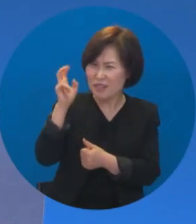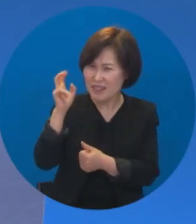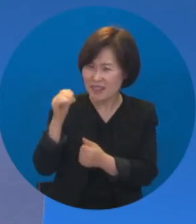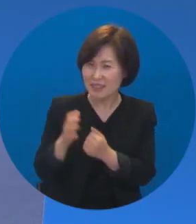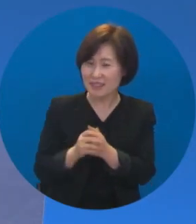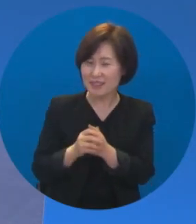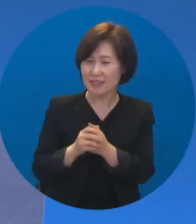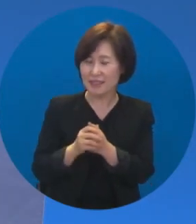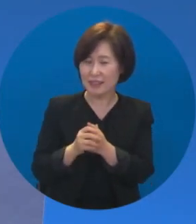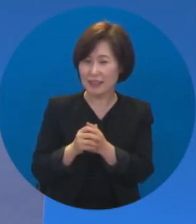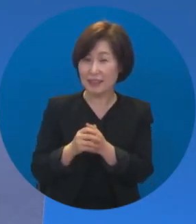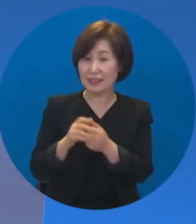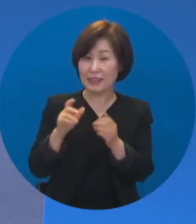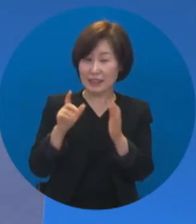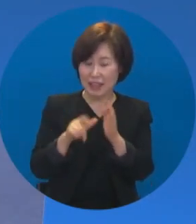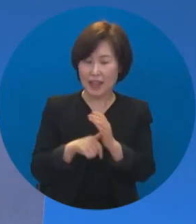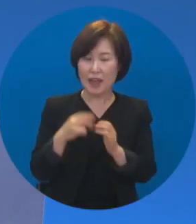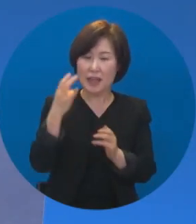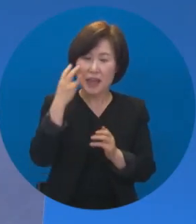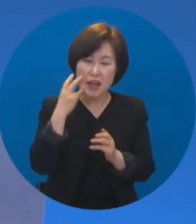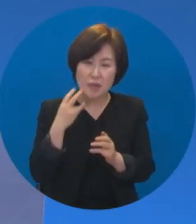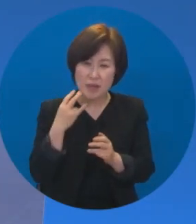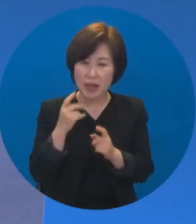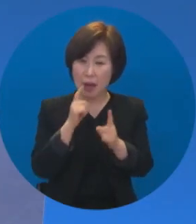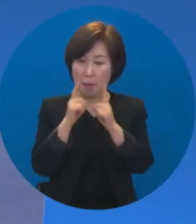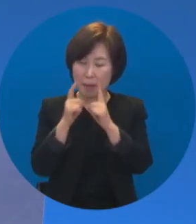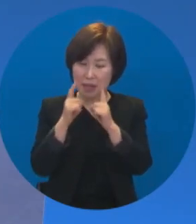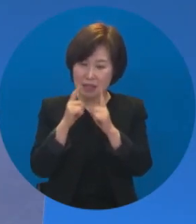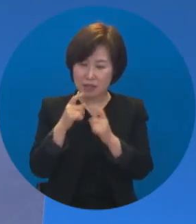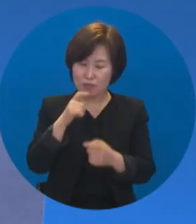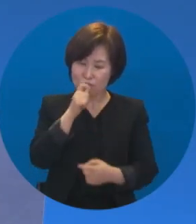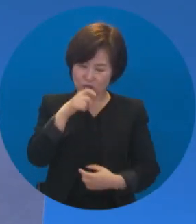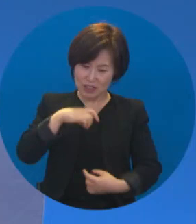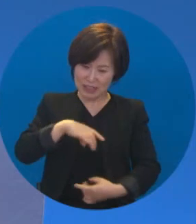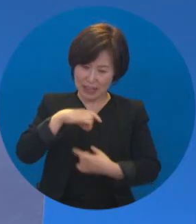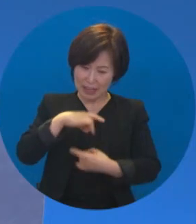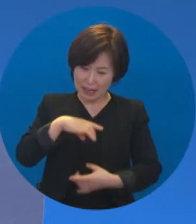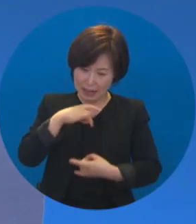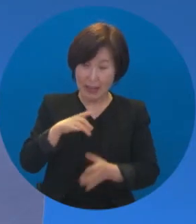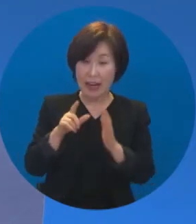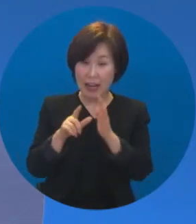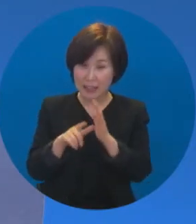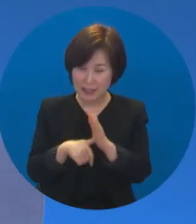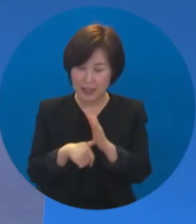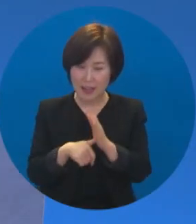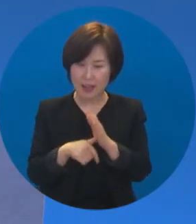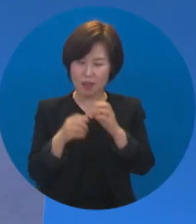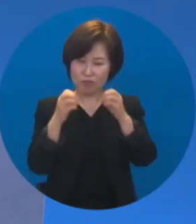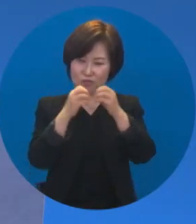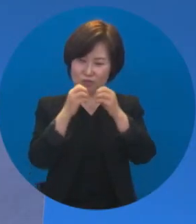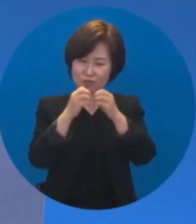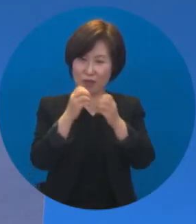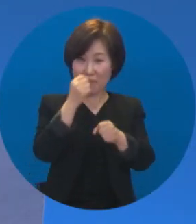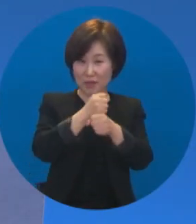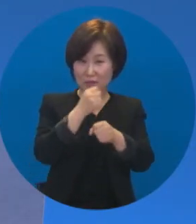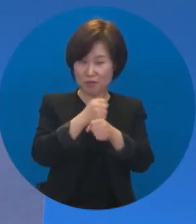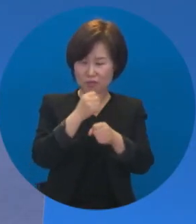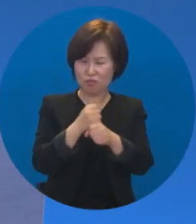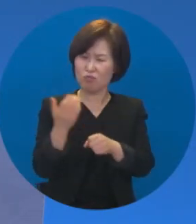저에게 주신 내용을 가지고 쓴 곡이에요. 하나님, 제가 이전 같은 열정이 없어진 것